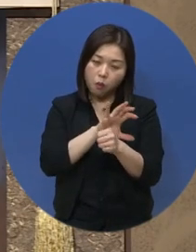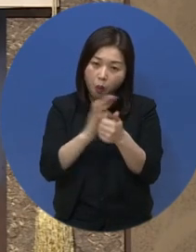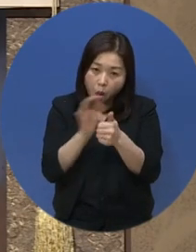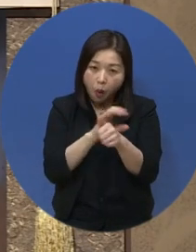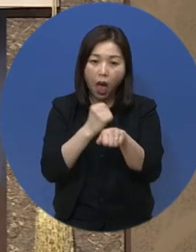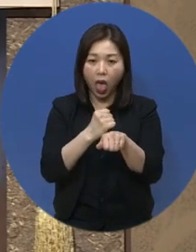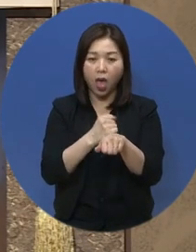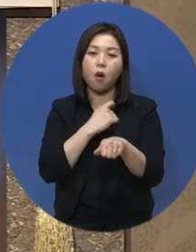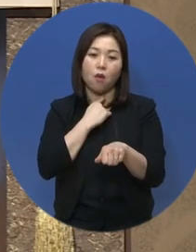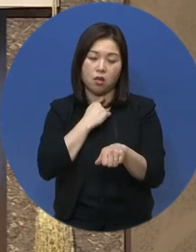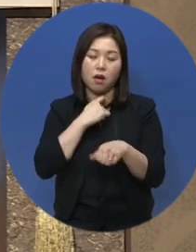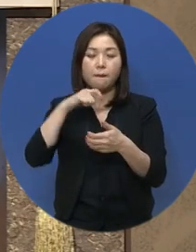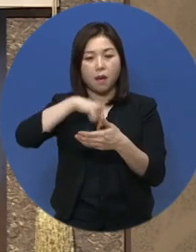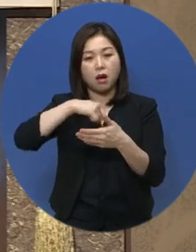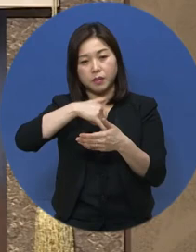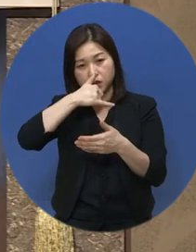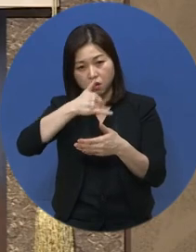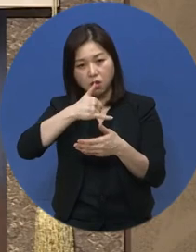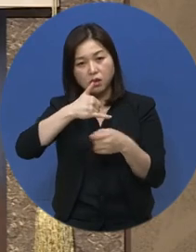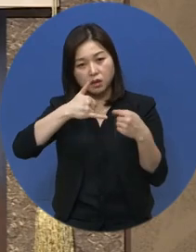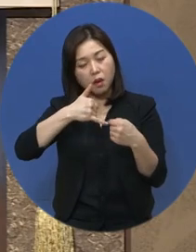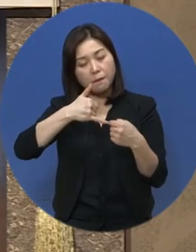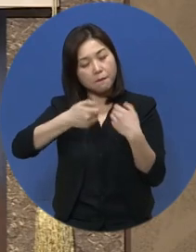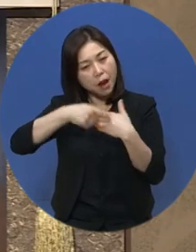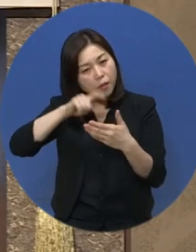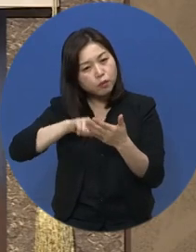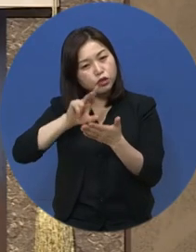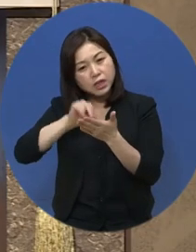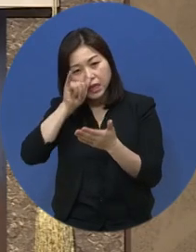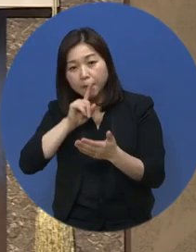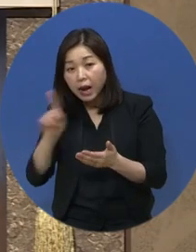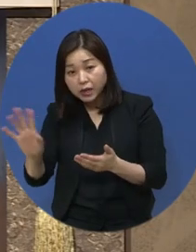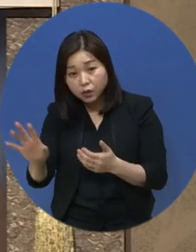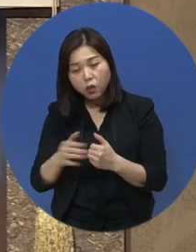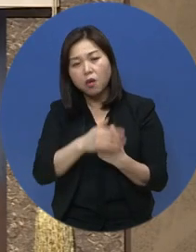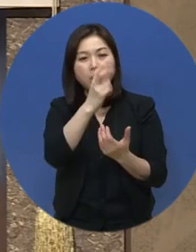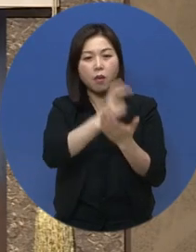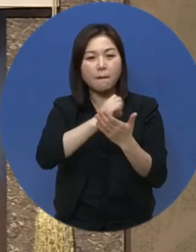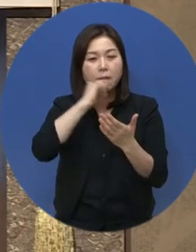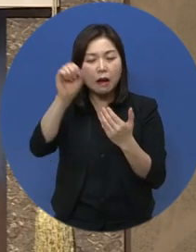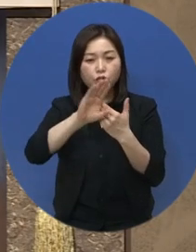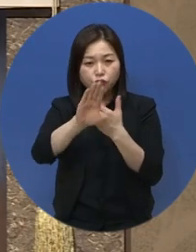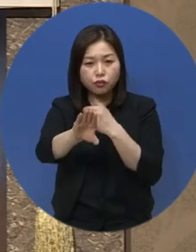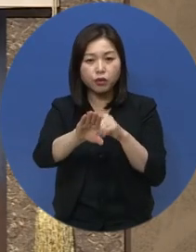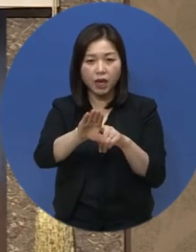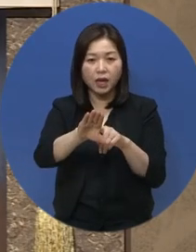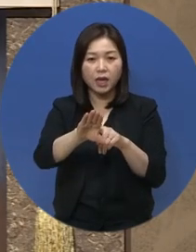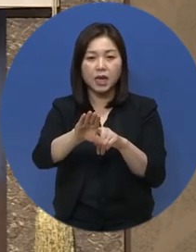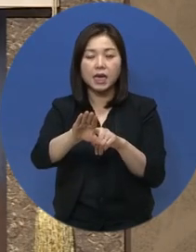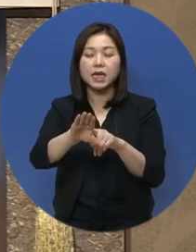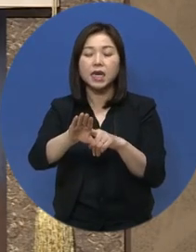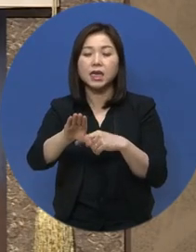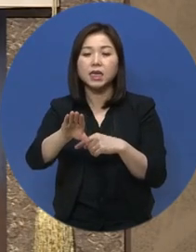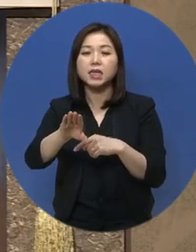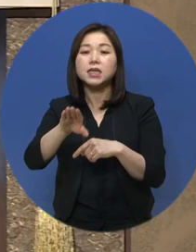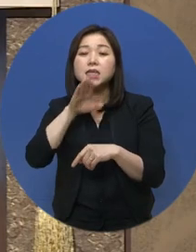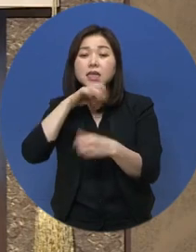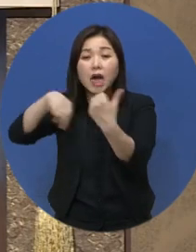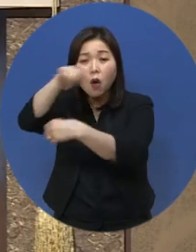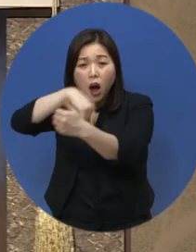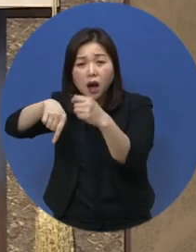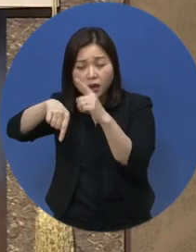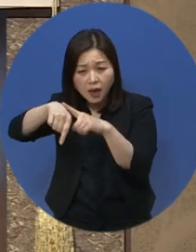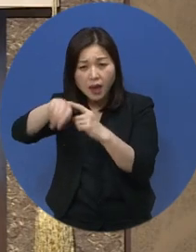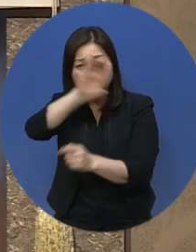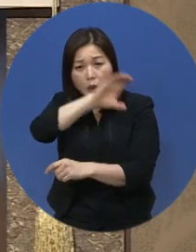다 있죠. 근데 그것을 뭐라고 하는 게 아니라 법안이 통과가 되면 이 법안이 현장에서 뿌리 내릴 수 있도록 정책적으로